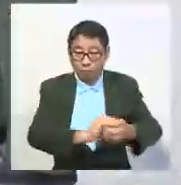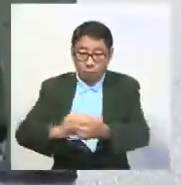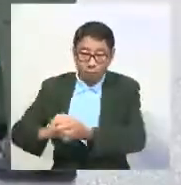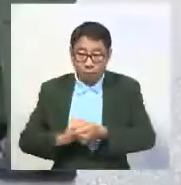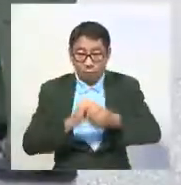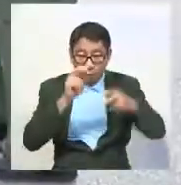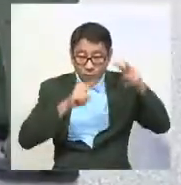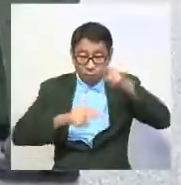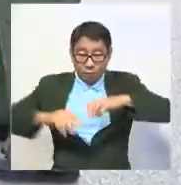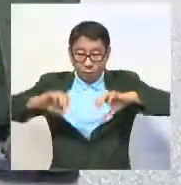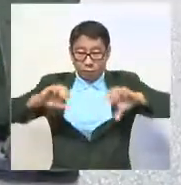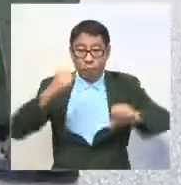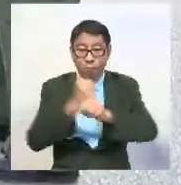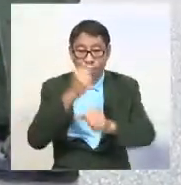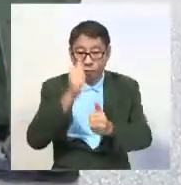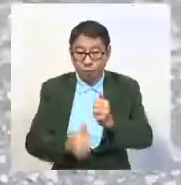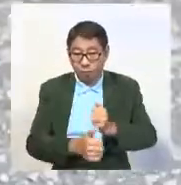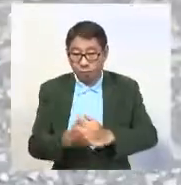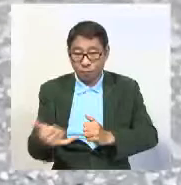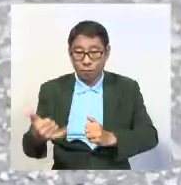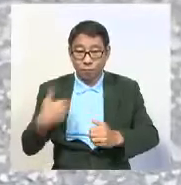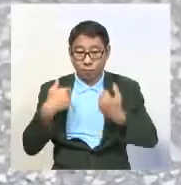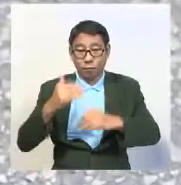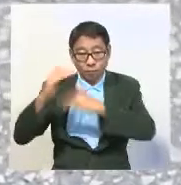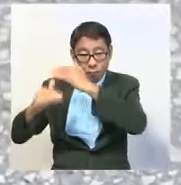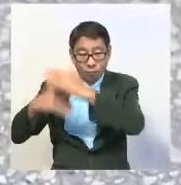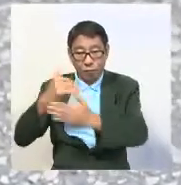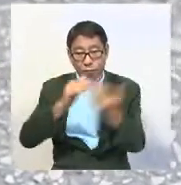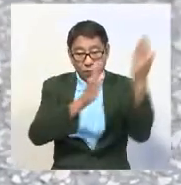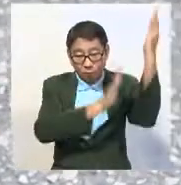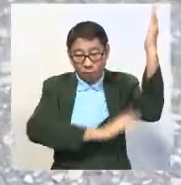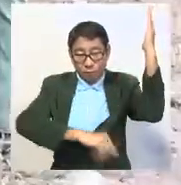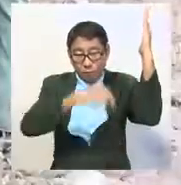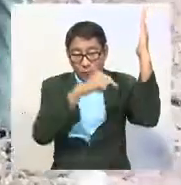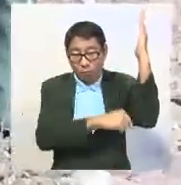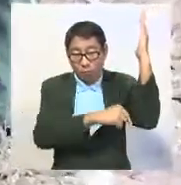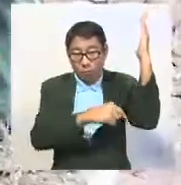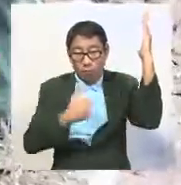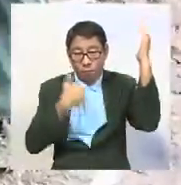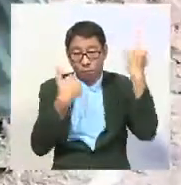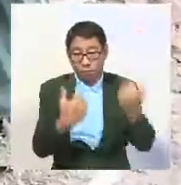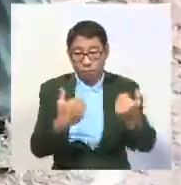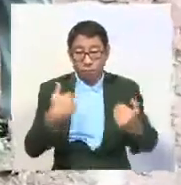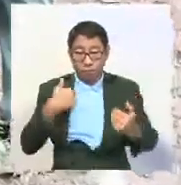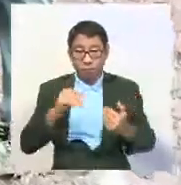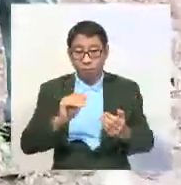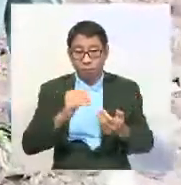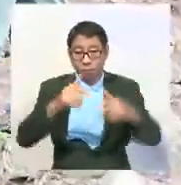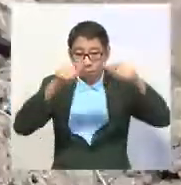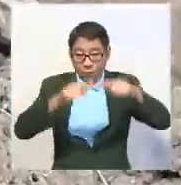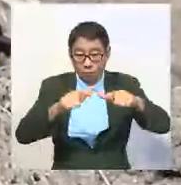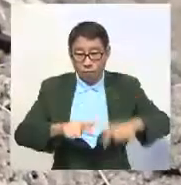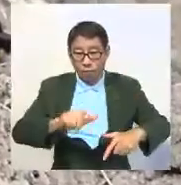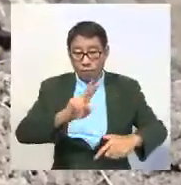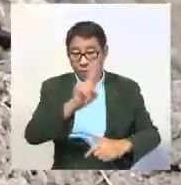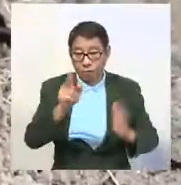กันดูแลเพราะว่ารัฐบาลได้ทำทุกอย่างในเรื่องของการพัฒนาพื้นที่ ส่วนเรื่องของการปรับลดการใ